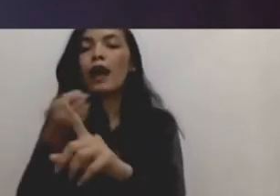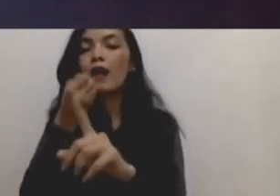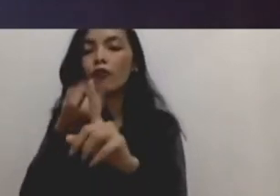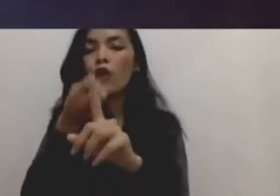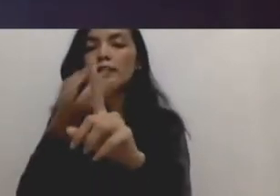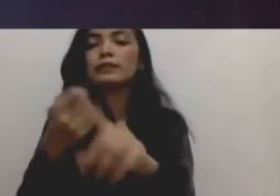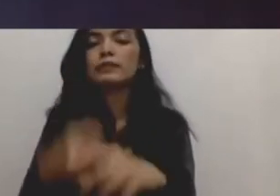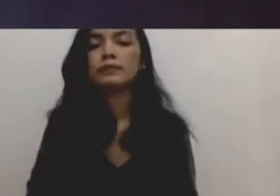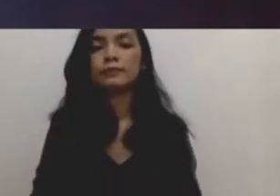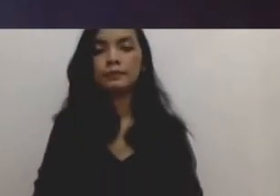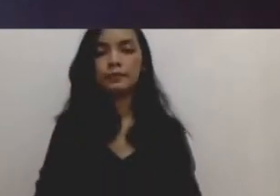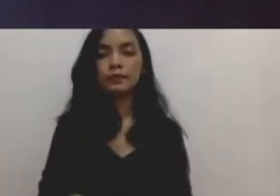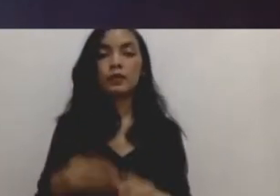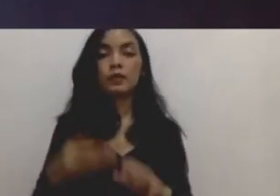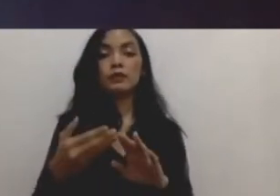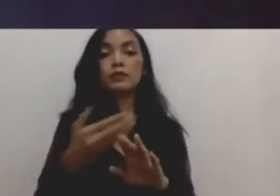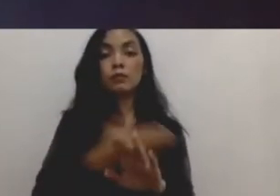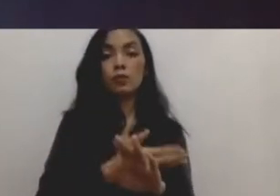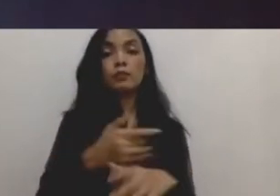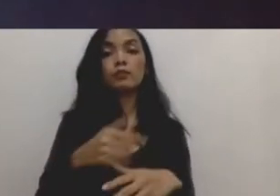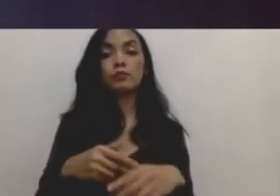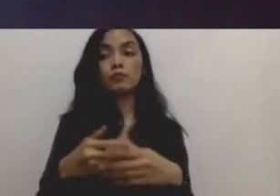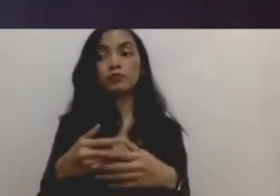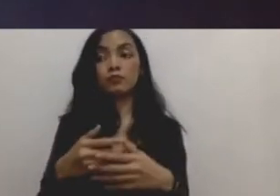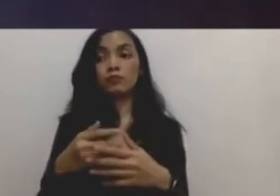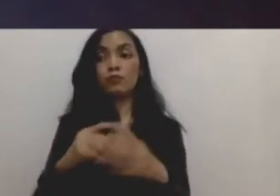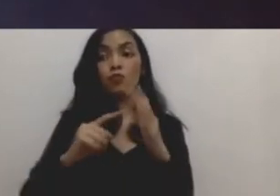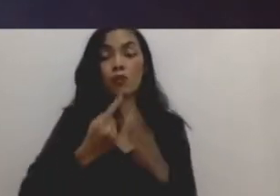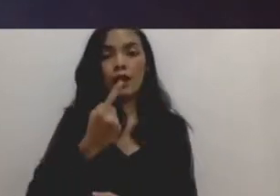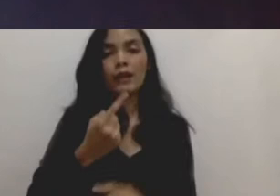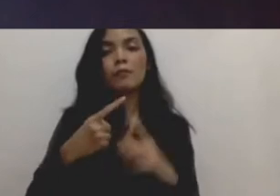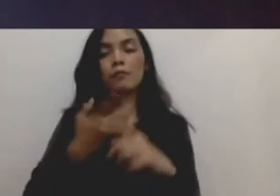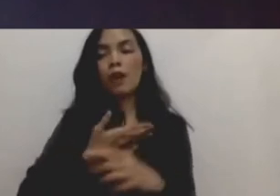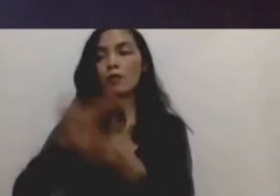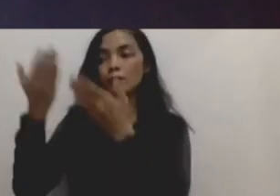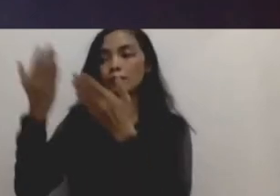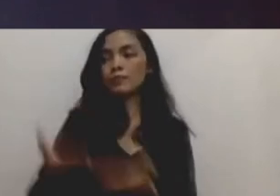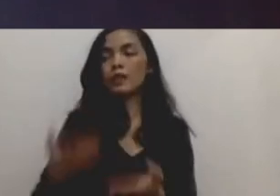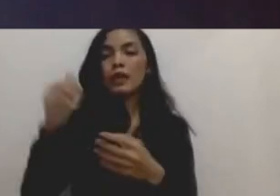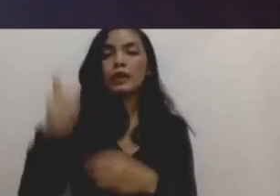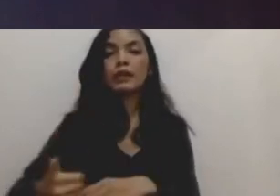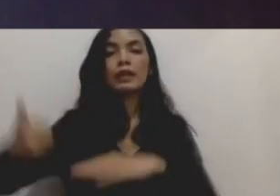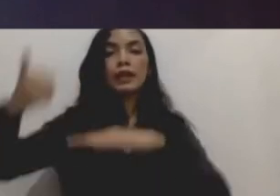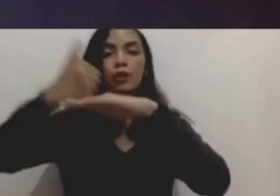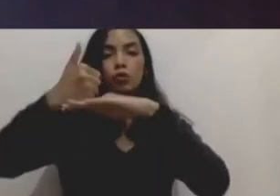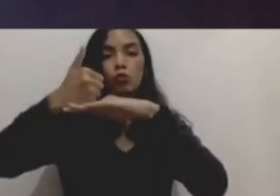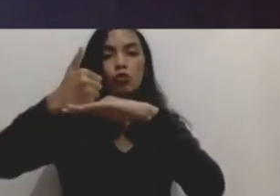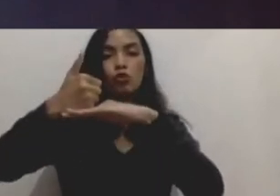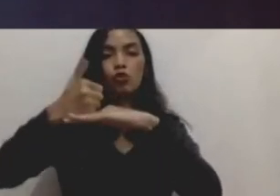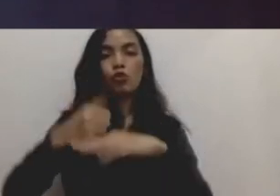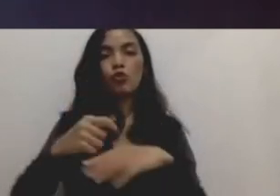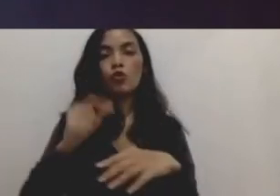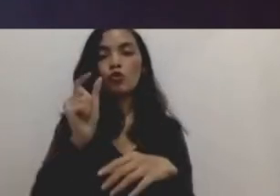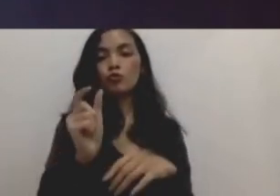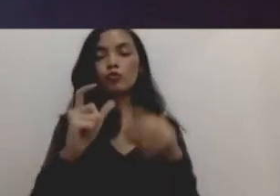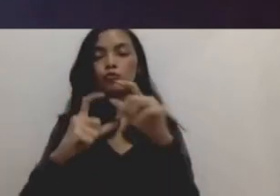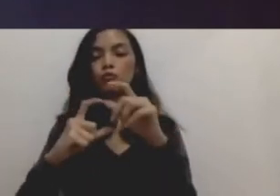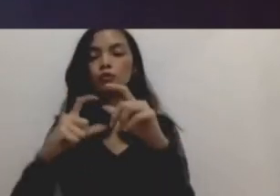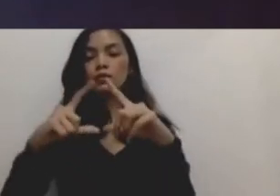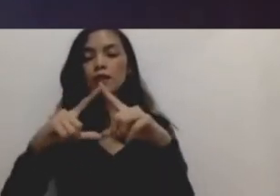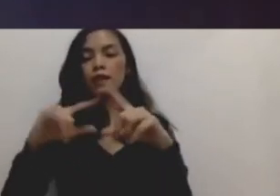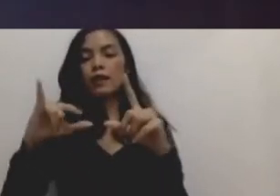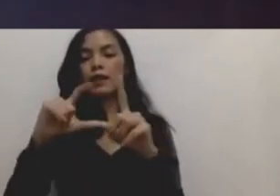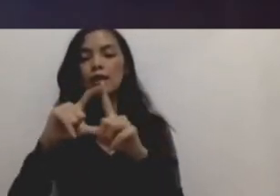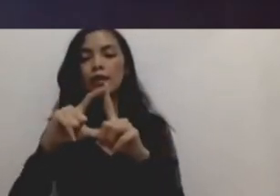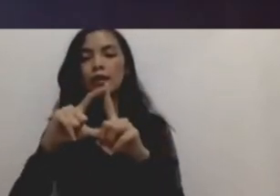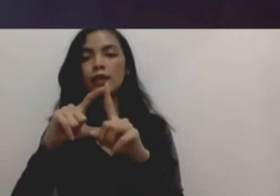like to welcome the USAID Mission Director, Ryan Westburn, to give us